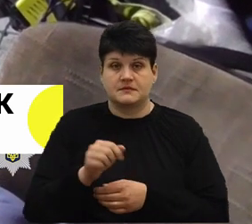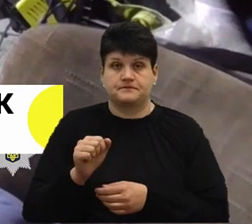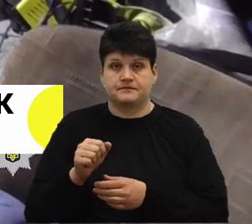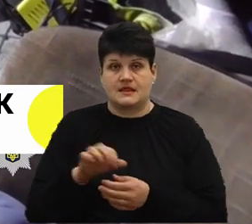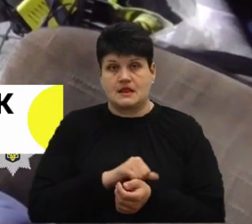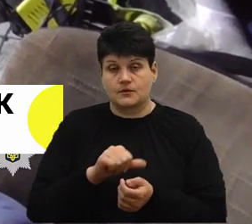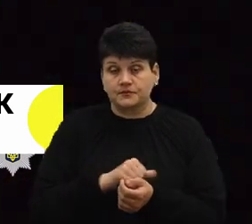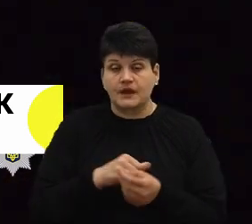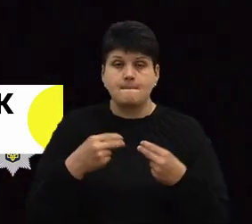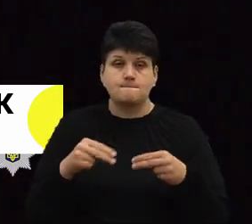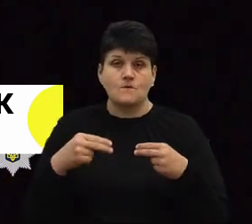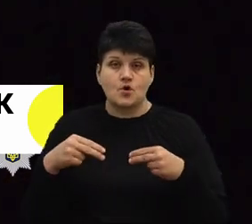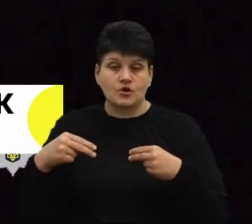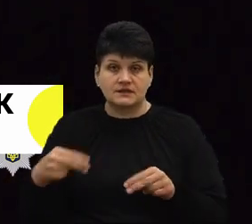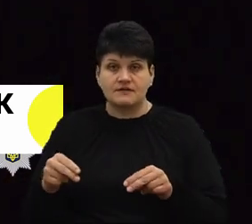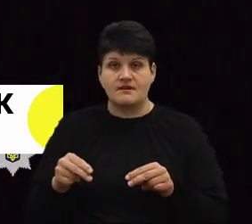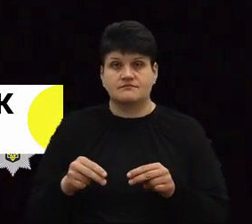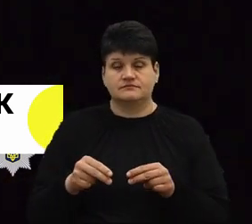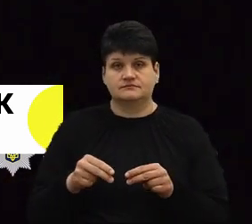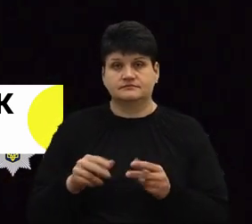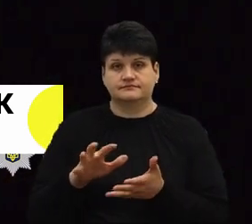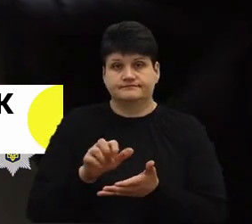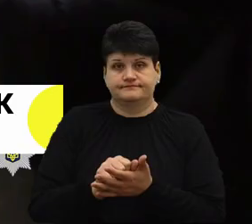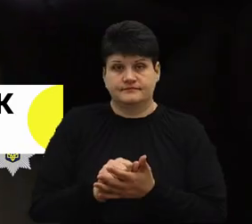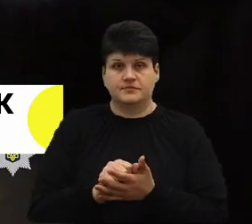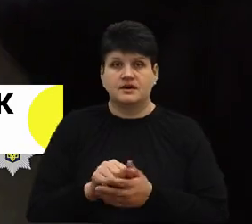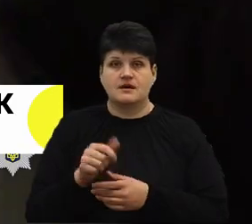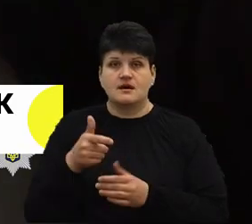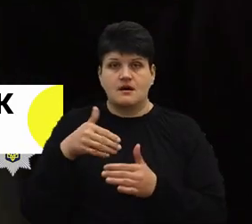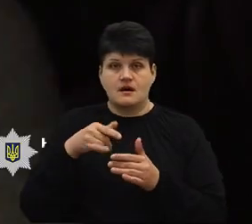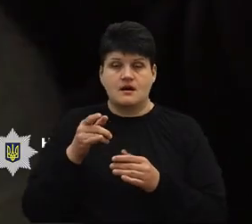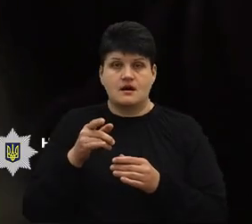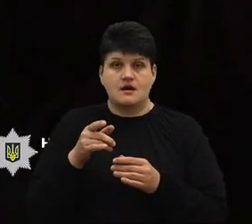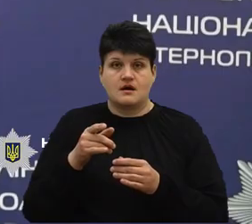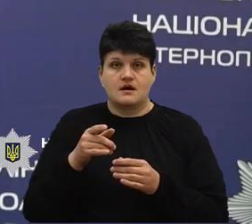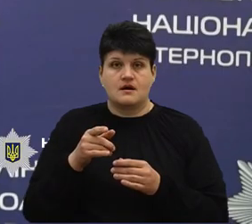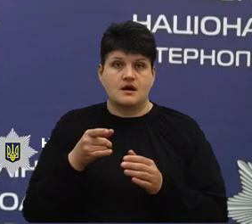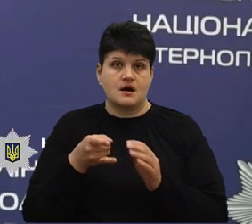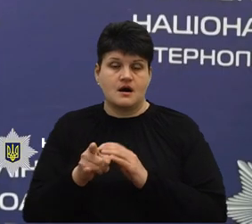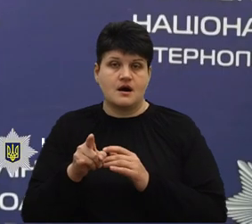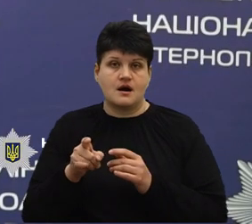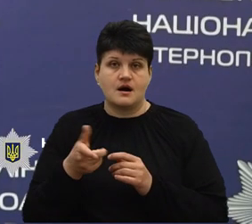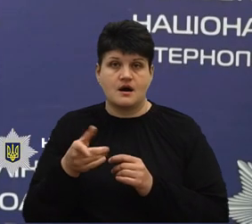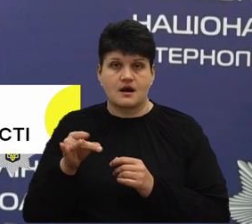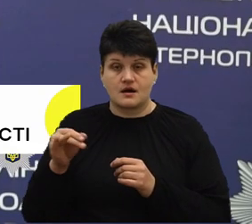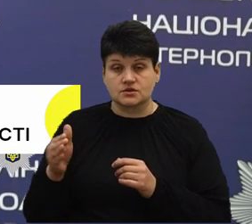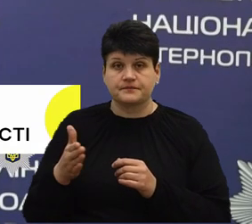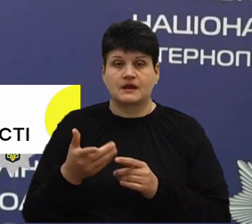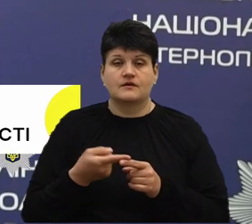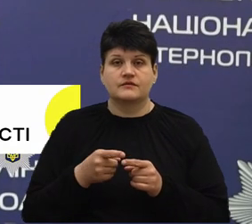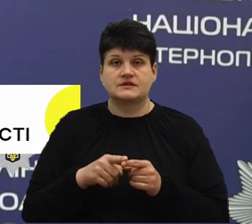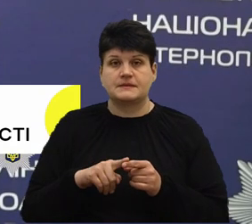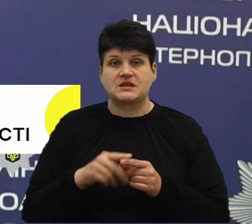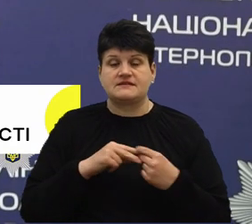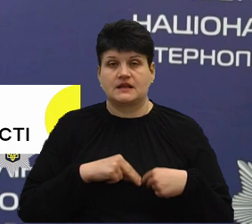чоловік продавав товар у винайнятиму гаражі 21 березня 2023 року працівниками управління боротьби з